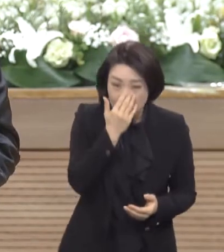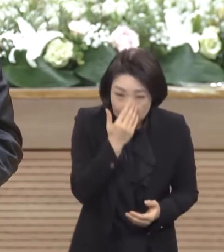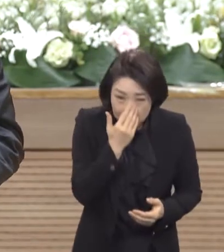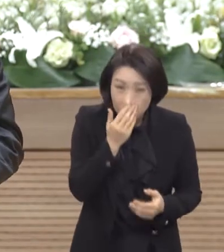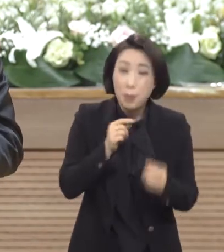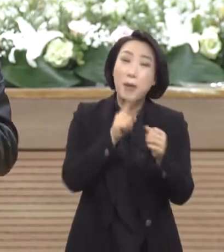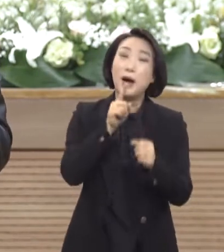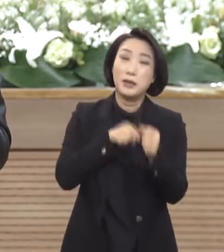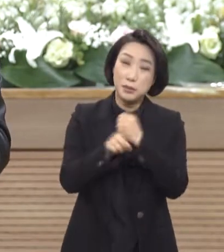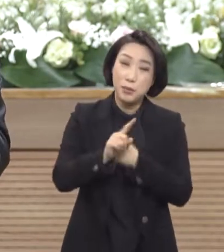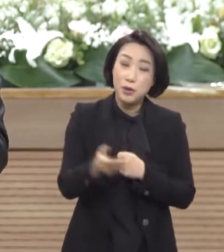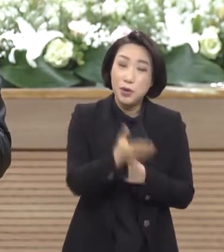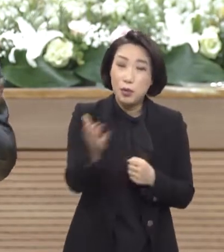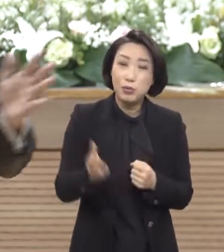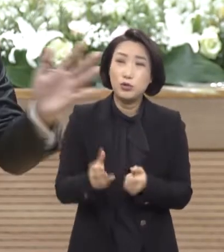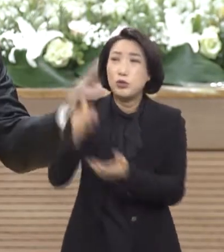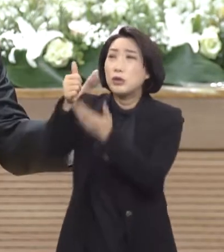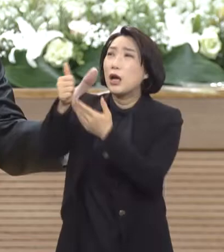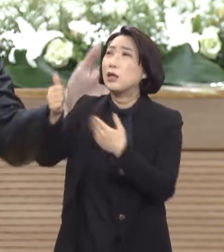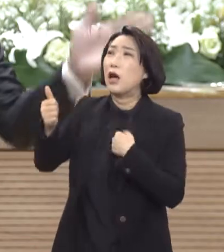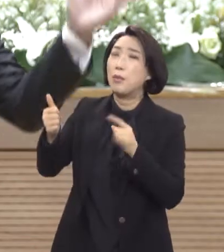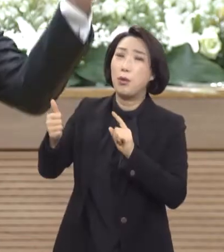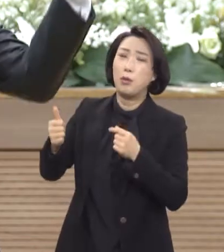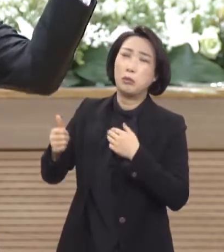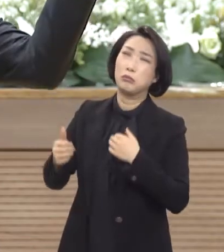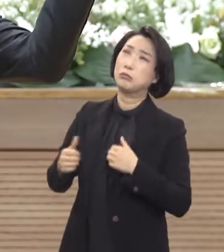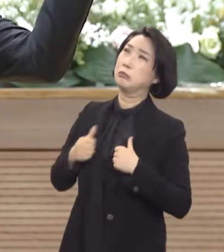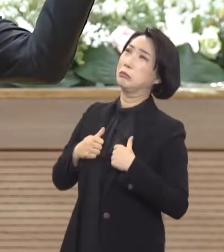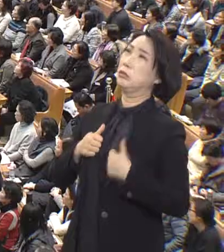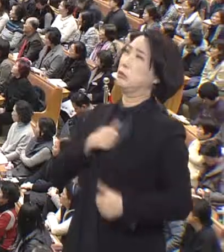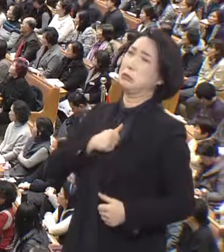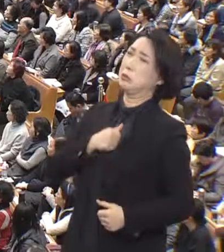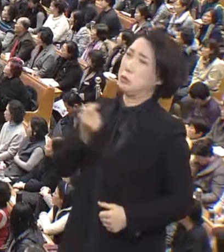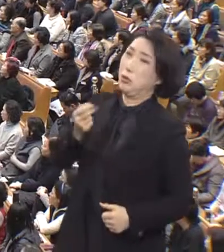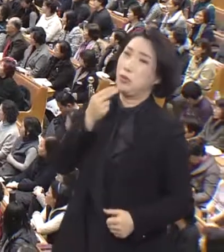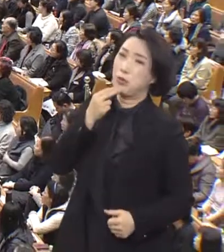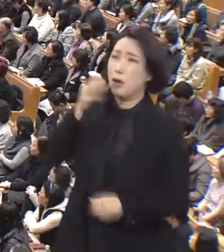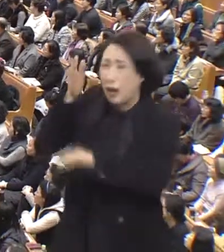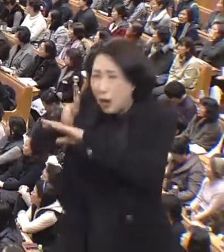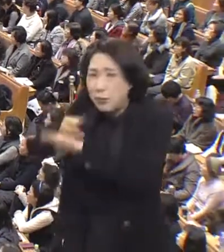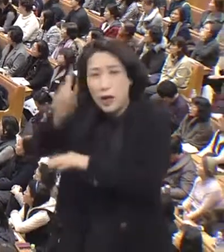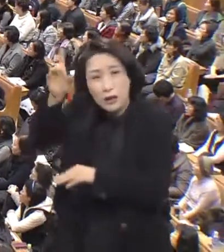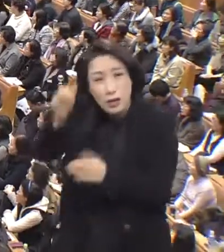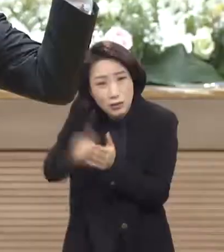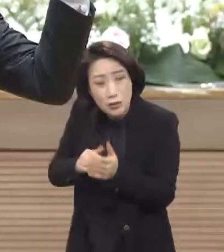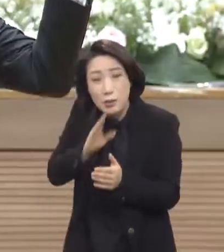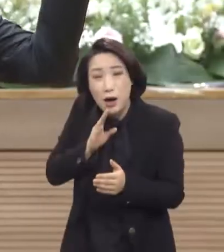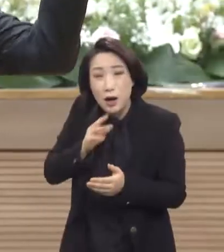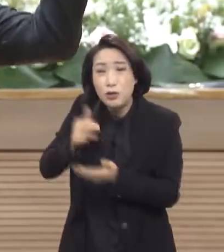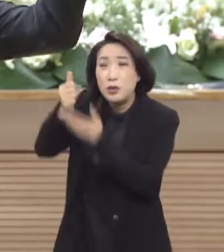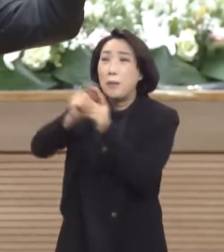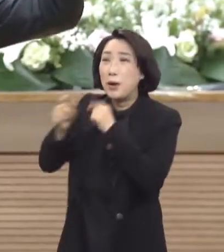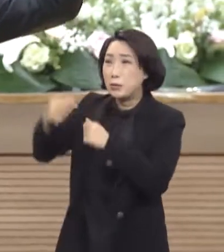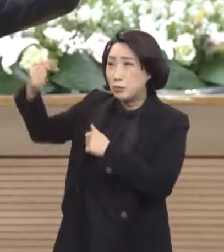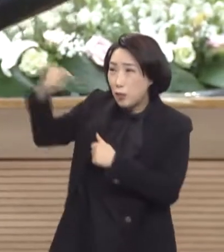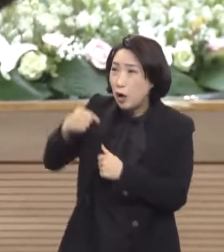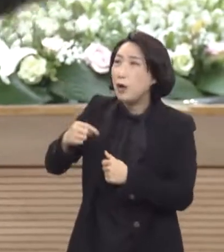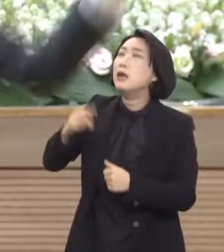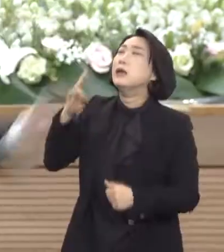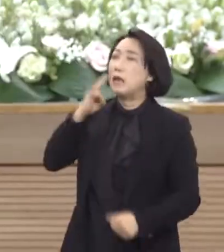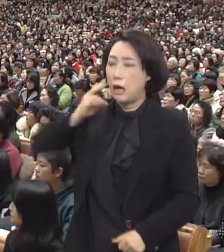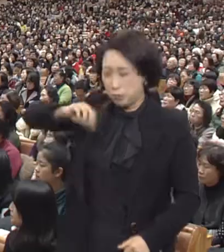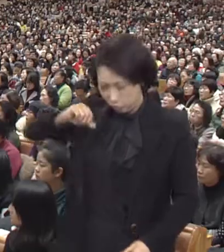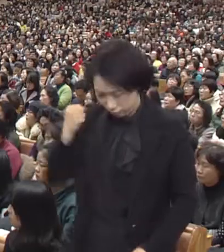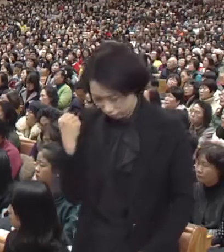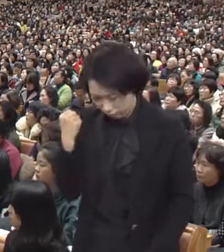말은 주님 앞에 나라는 존재는 어떻게 감사한 것뿐이야. 무슨 말씀이 떨어지면 그리하시옵소서.